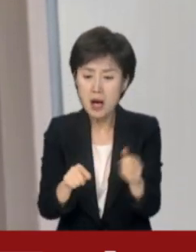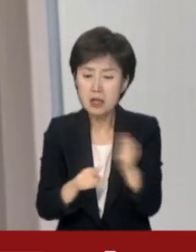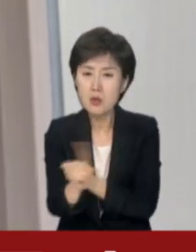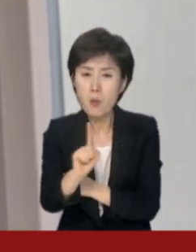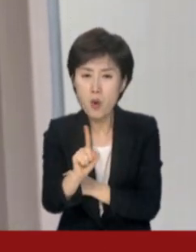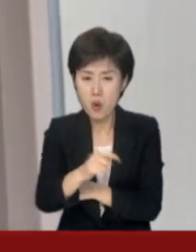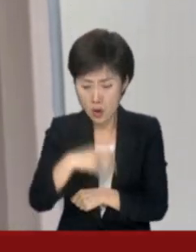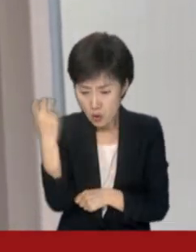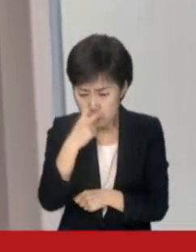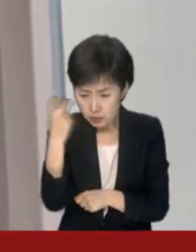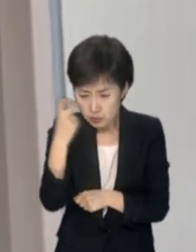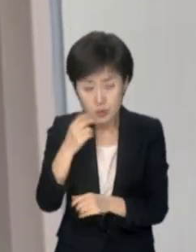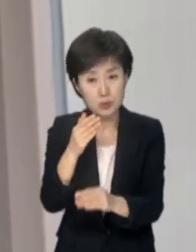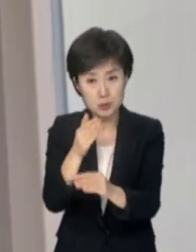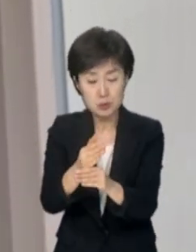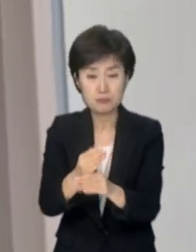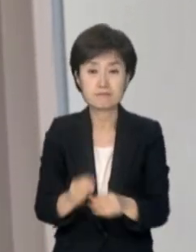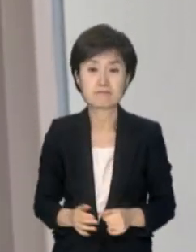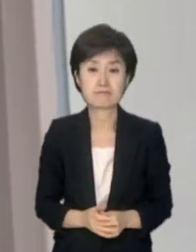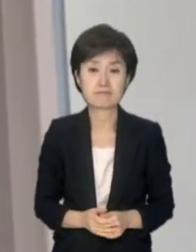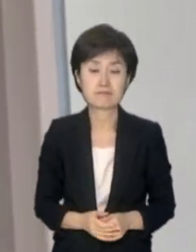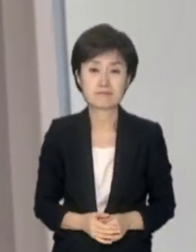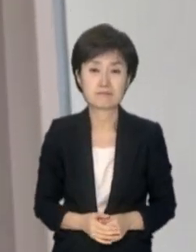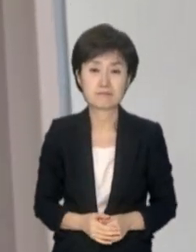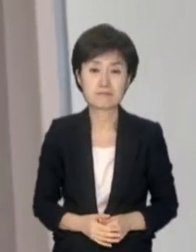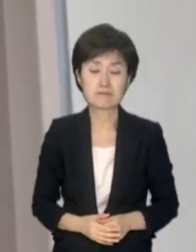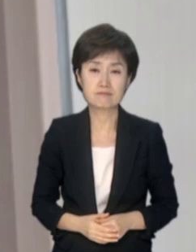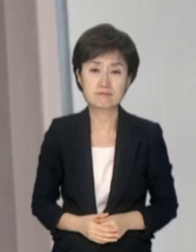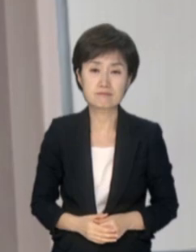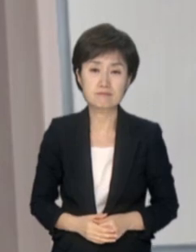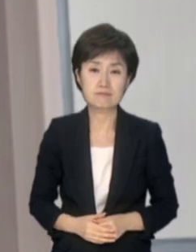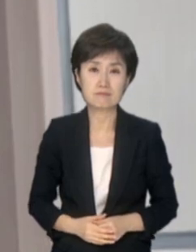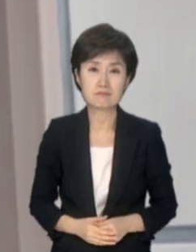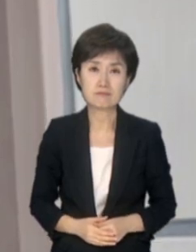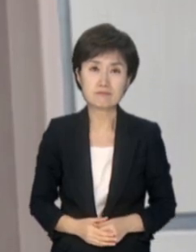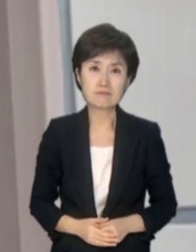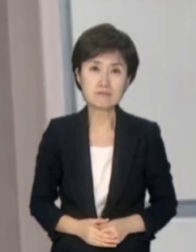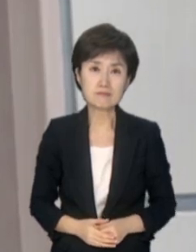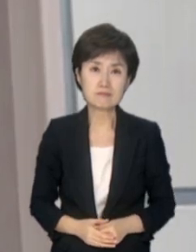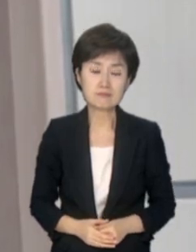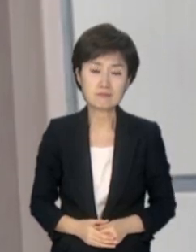정확한 가스 누출 경위를 파악하고 있습니다. 지금까지 보도국에서 전해드렸습니다.